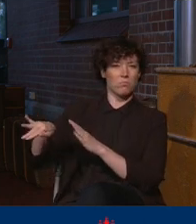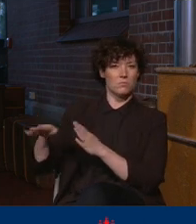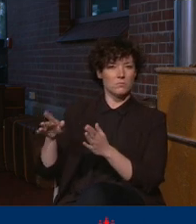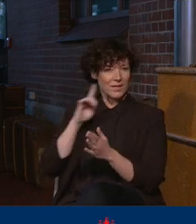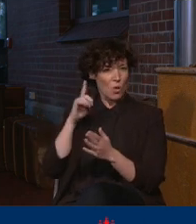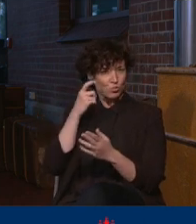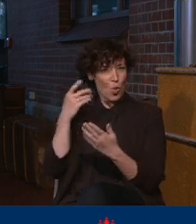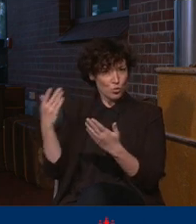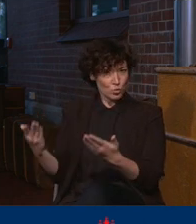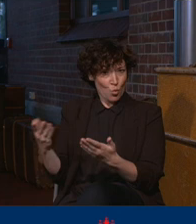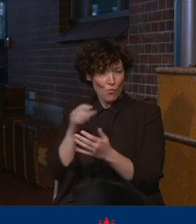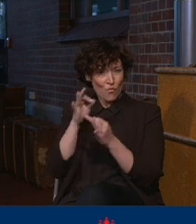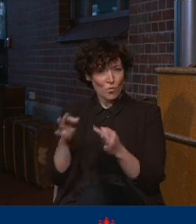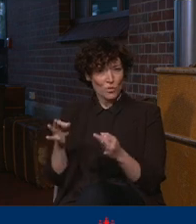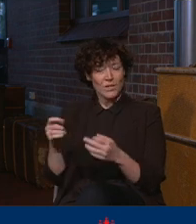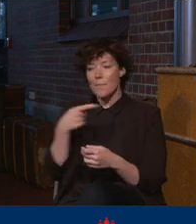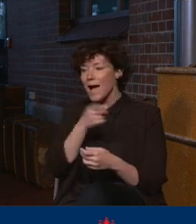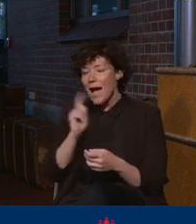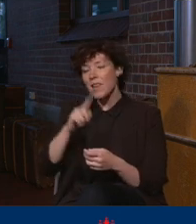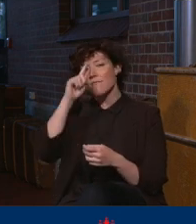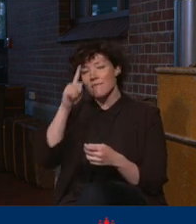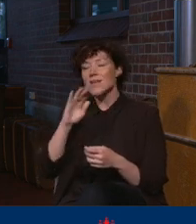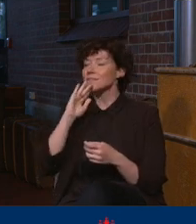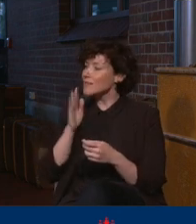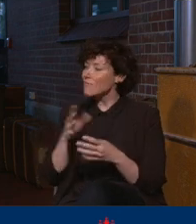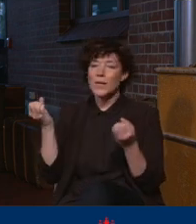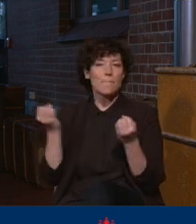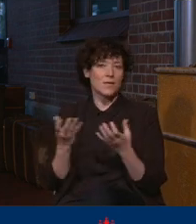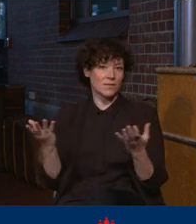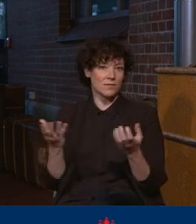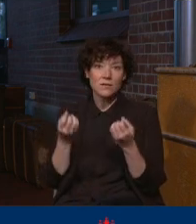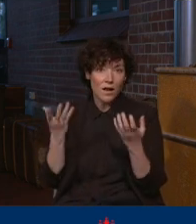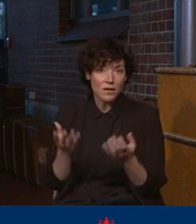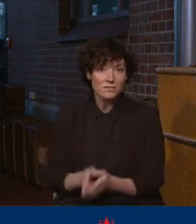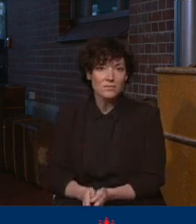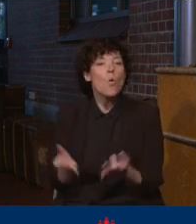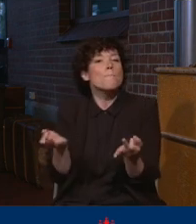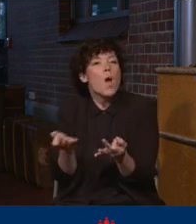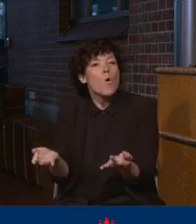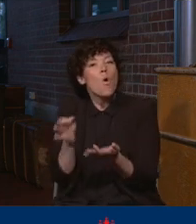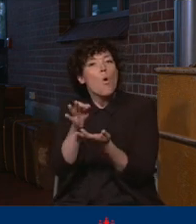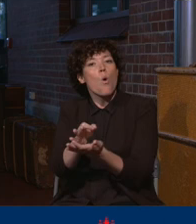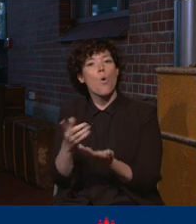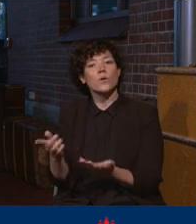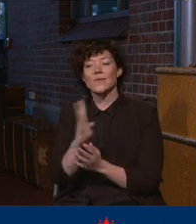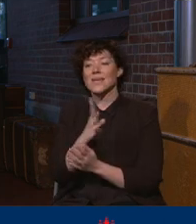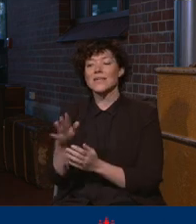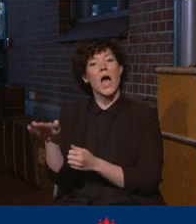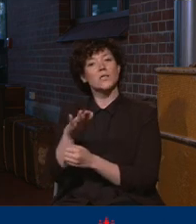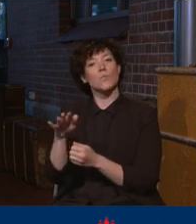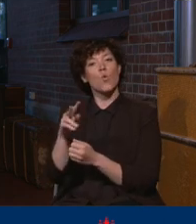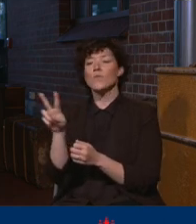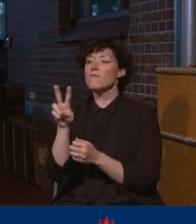hier beteiligten bewusst dass das natürlich nicht passieren darf und wir brauchen auch orte wo die grasberger zur vettel rüberkommen und